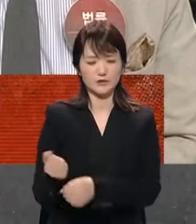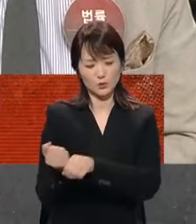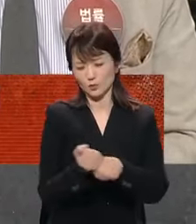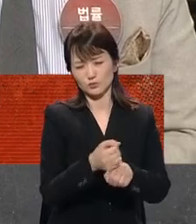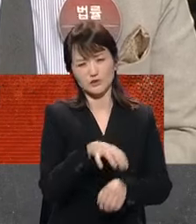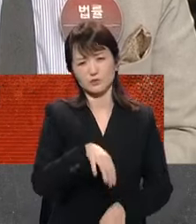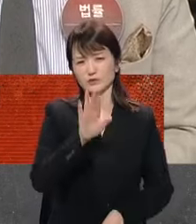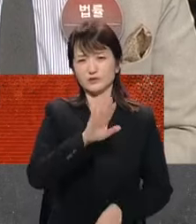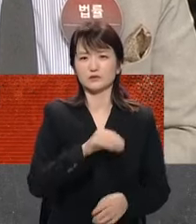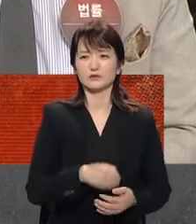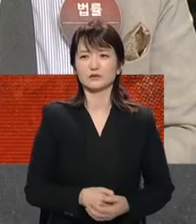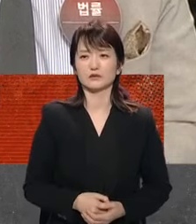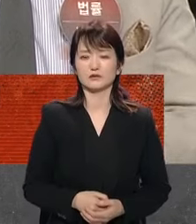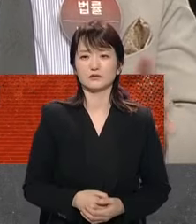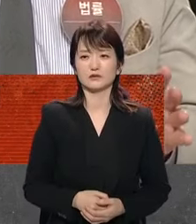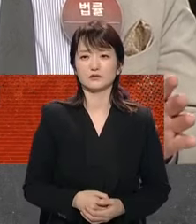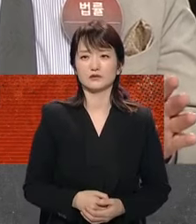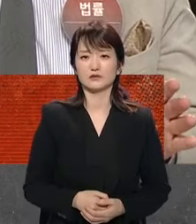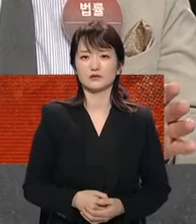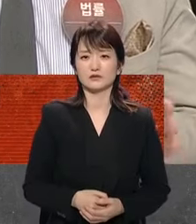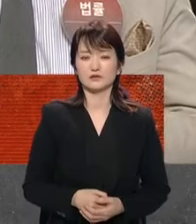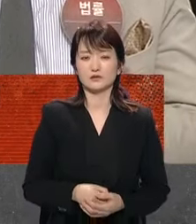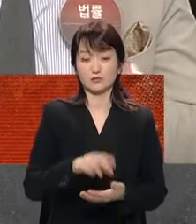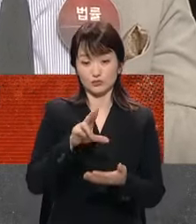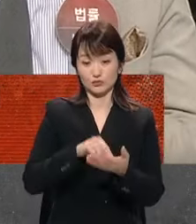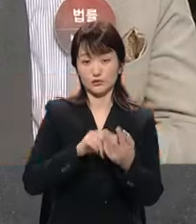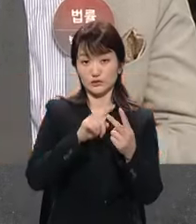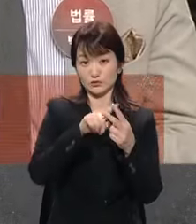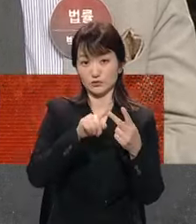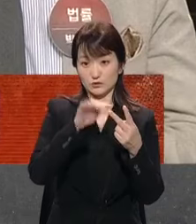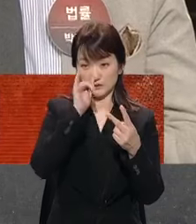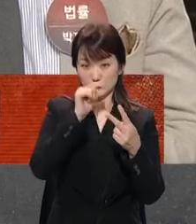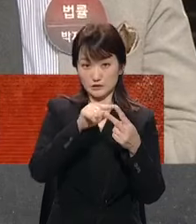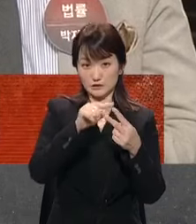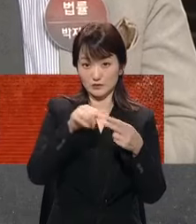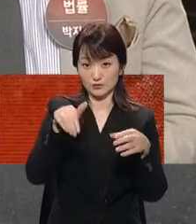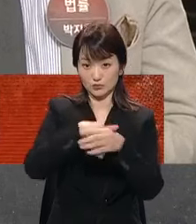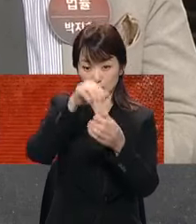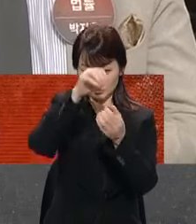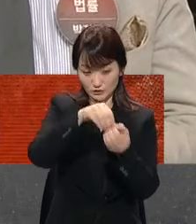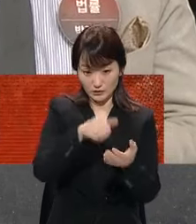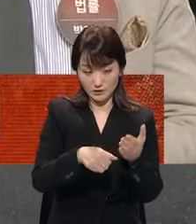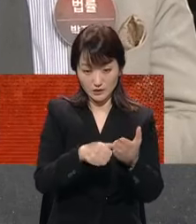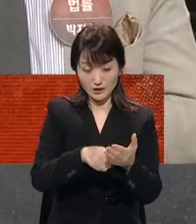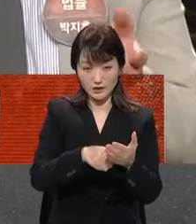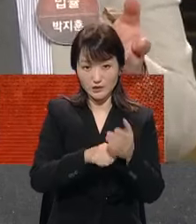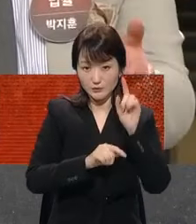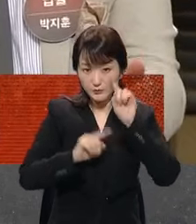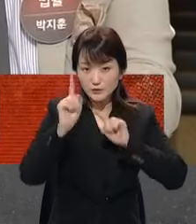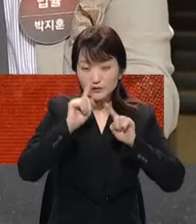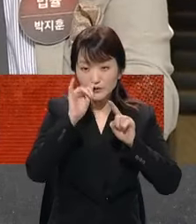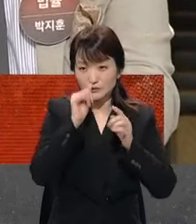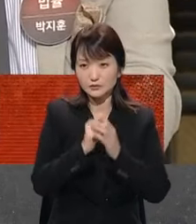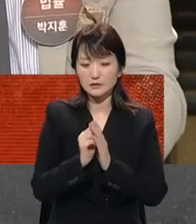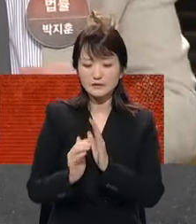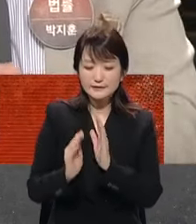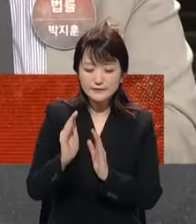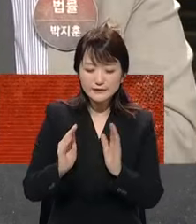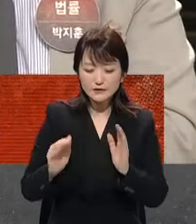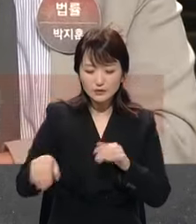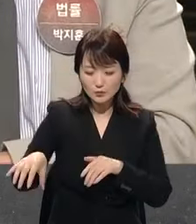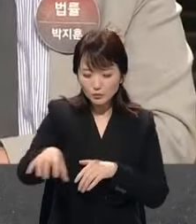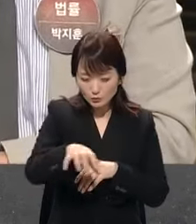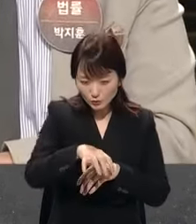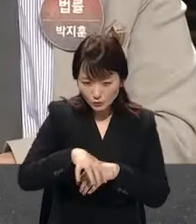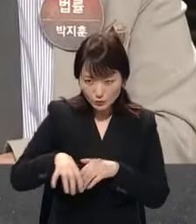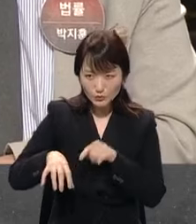아니고 그래서 저기 두 가지 문제죠 문화재를 훼 있습니다 저 잔디 하나하나 또 밑에 하나하나가